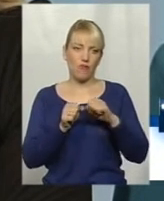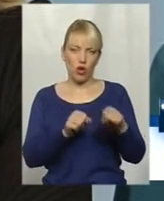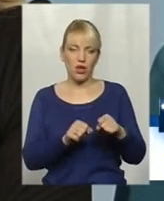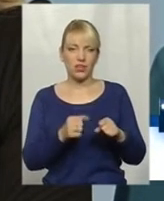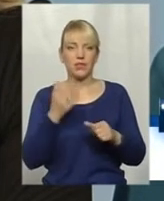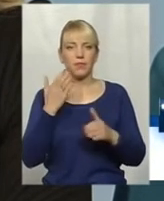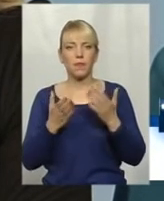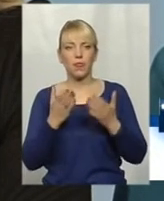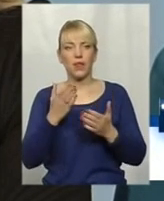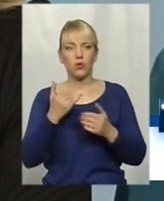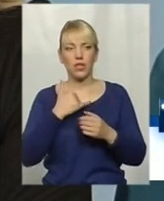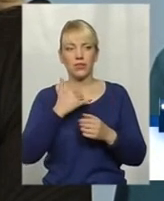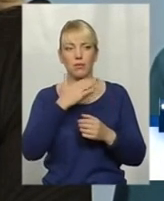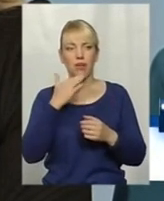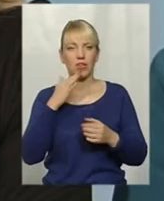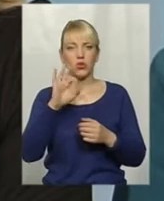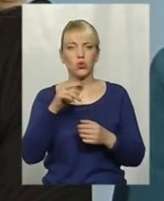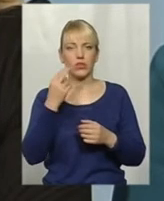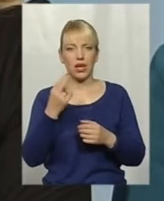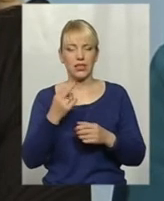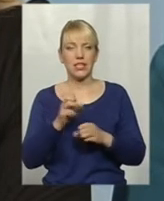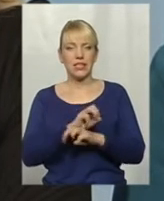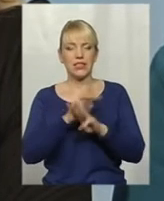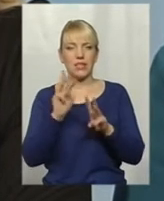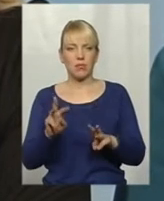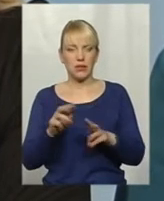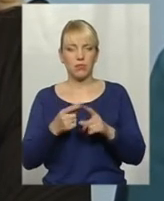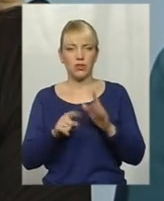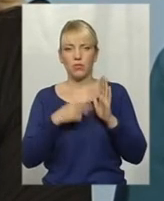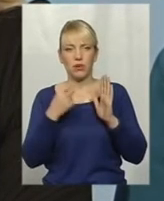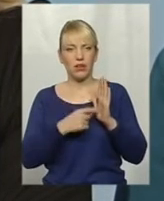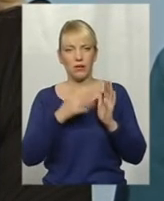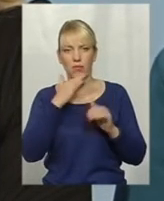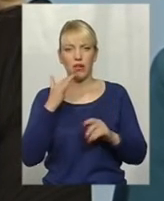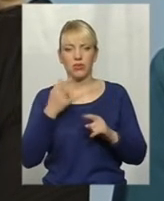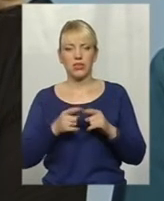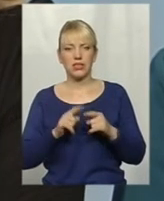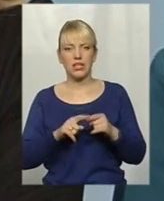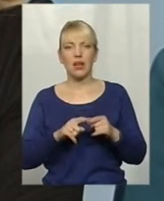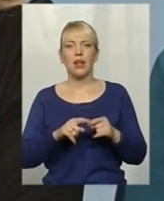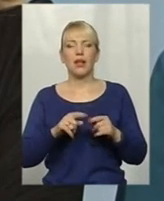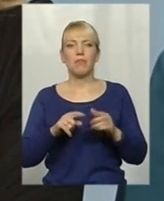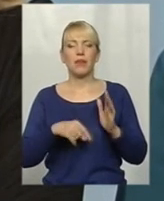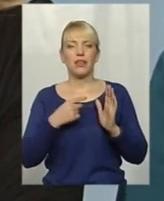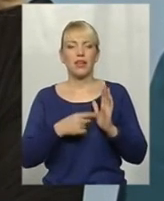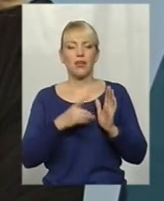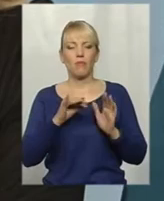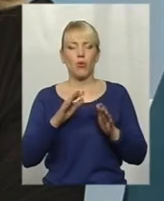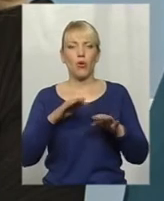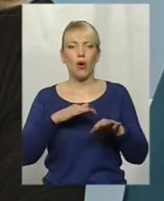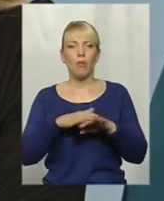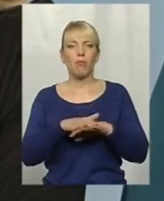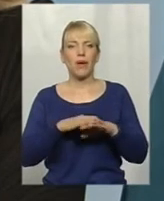Багато в нас справ соціального забезпечення. Ці питання стосуються перерахунку пенсій. Зараз до нас